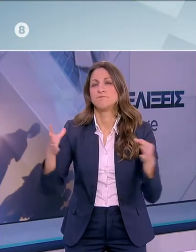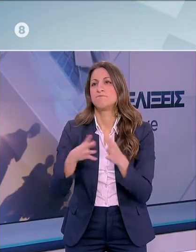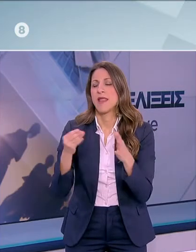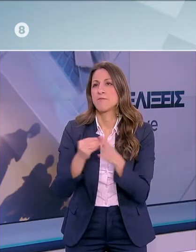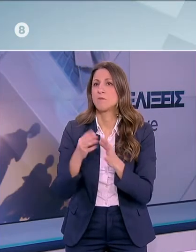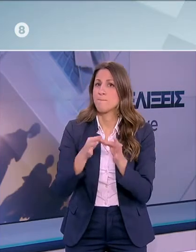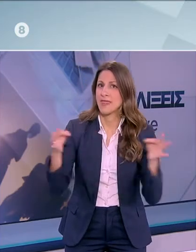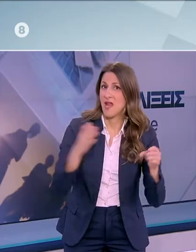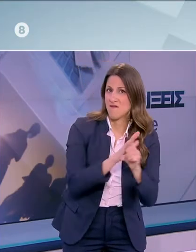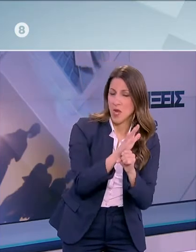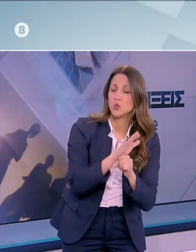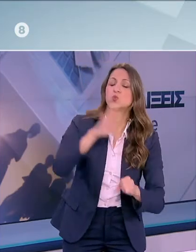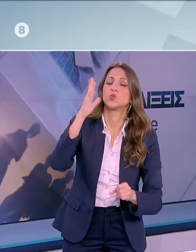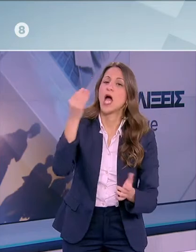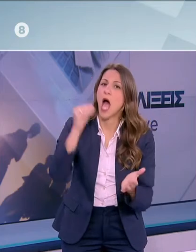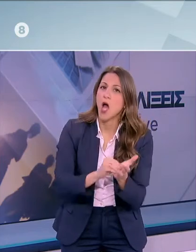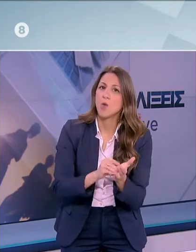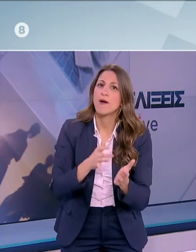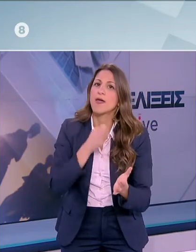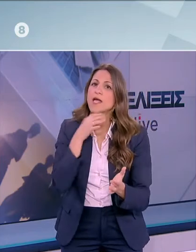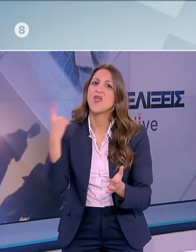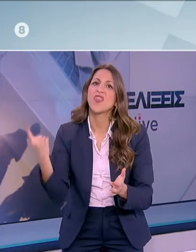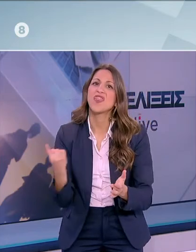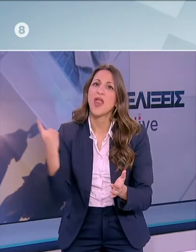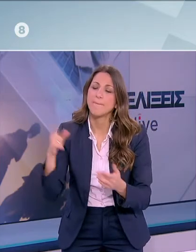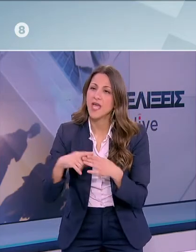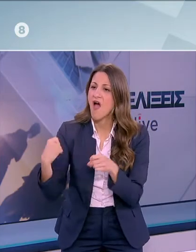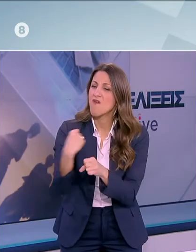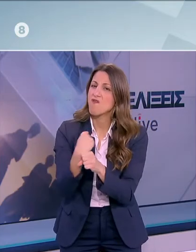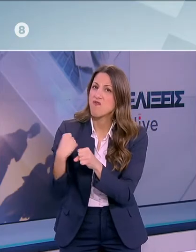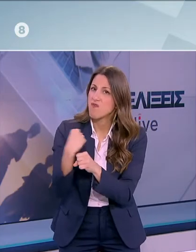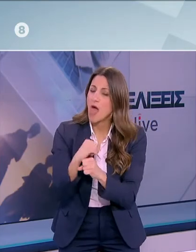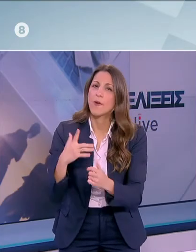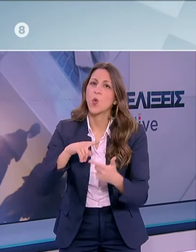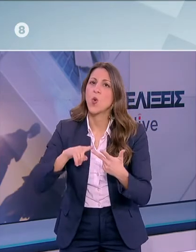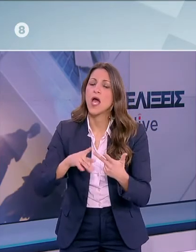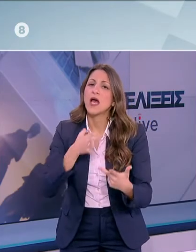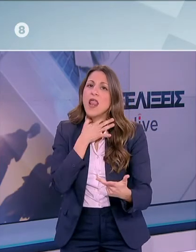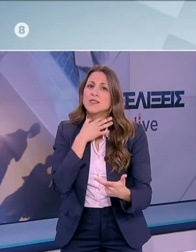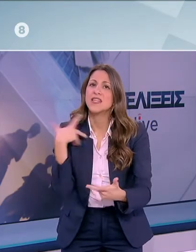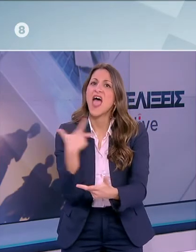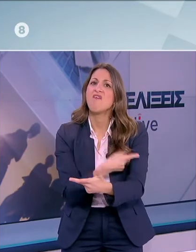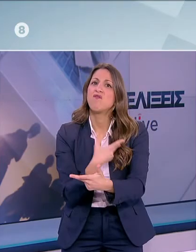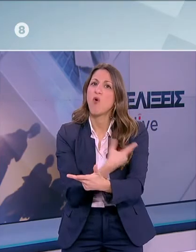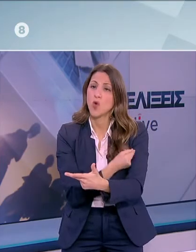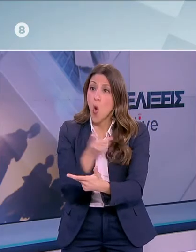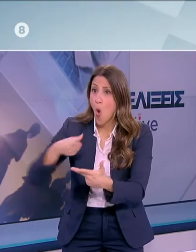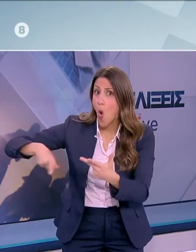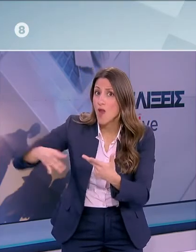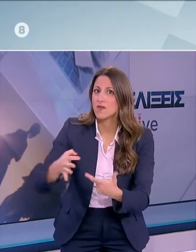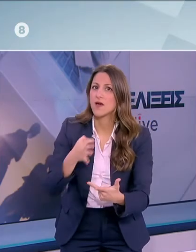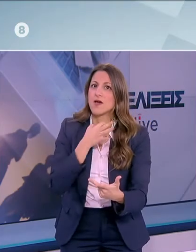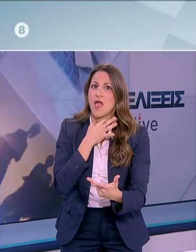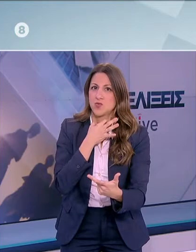εμβόλιο, μια επιτυχής θεραπεία, τότε τα μέτρα αυτά που ζούμε όλοι μας, με στόχο την επάρκεια του συστήματος υγείας